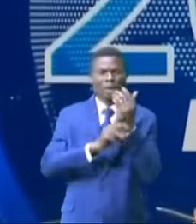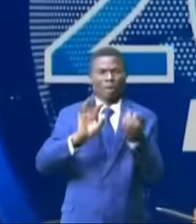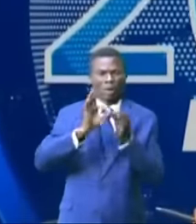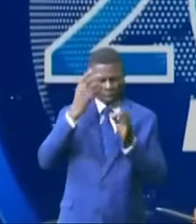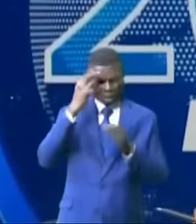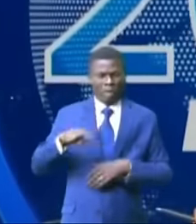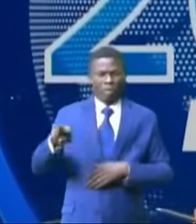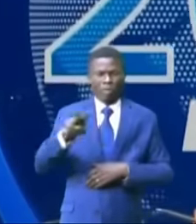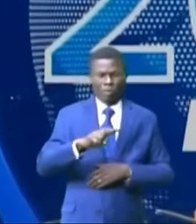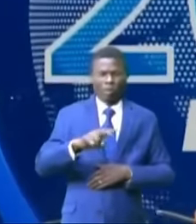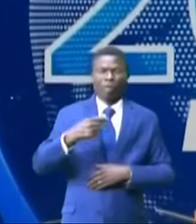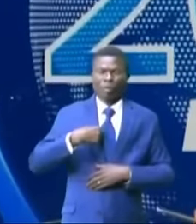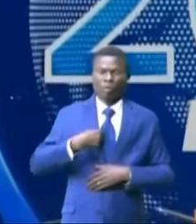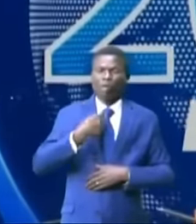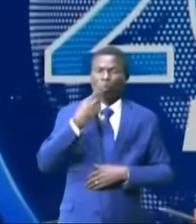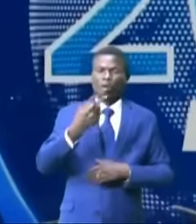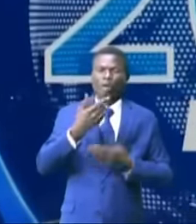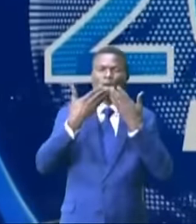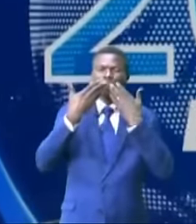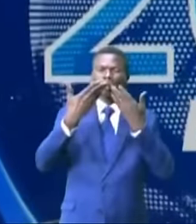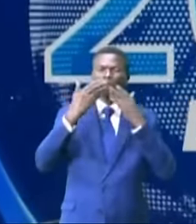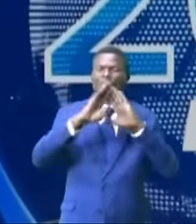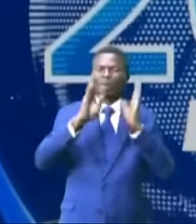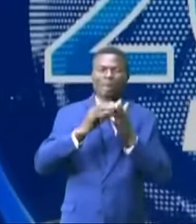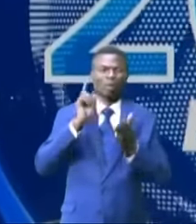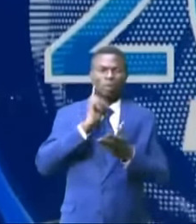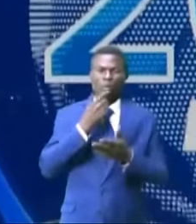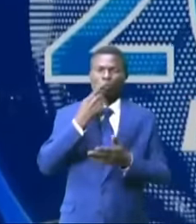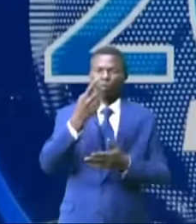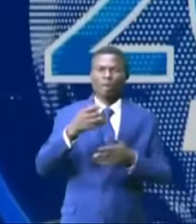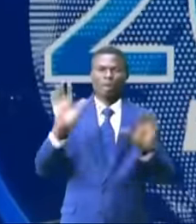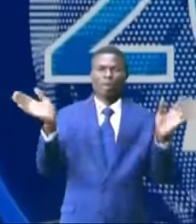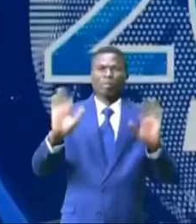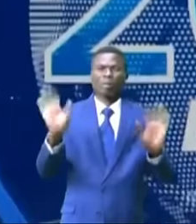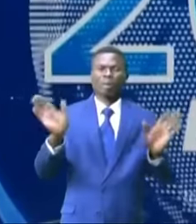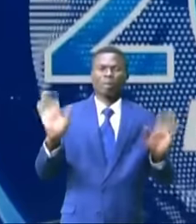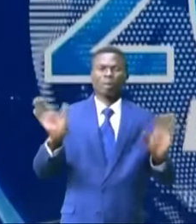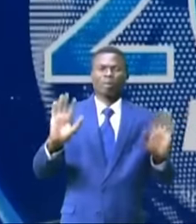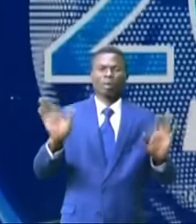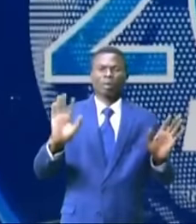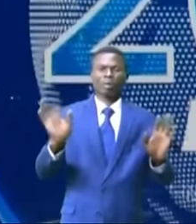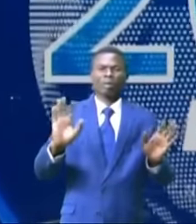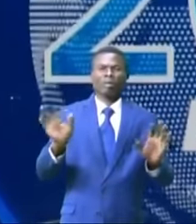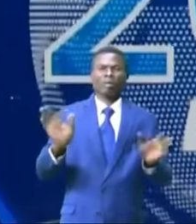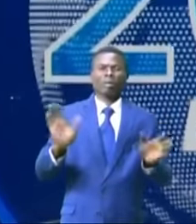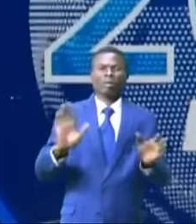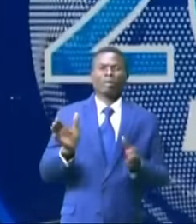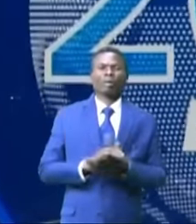Ngalisamba l'a coordonné. Je vous donne rendez-vous demain à 20h avec le même plaisir. Au revoir et à demain.